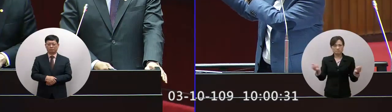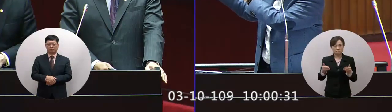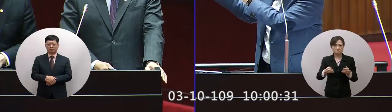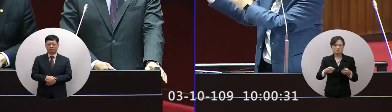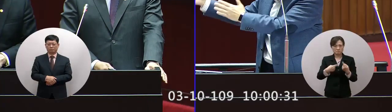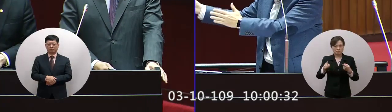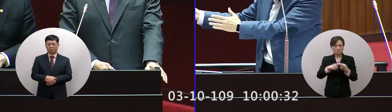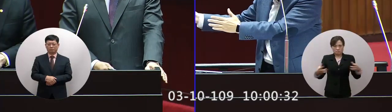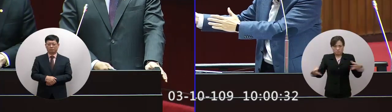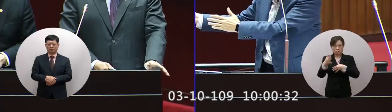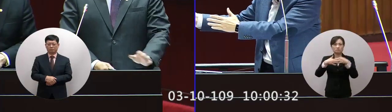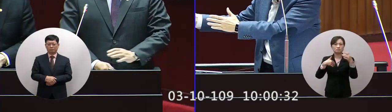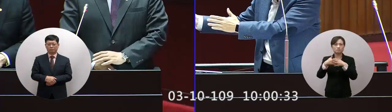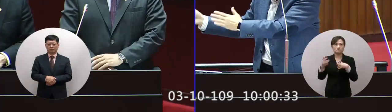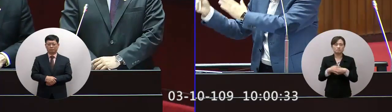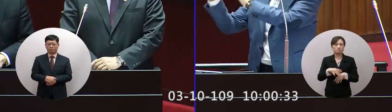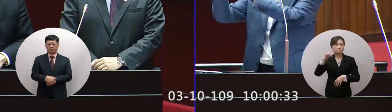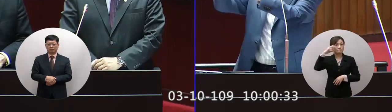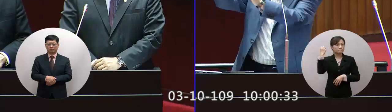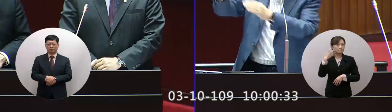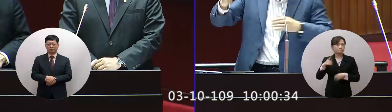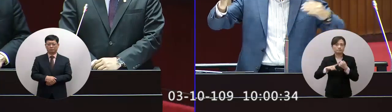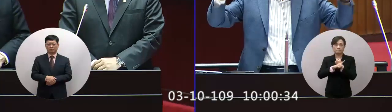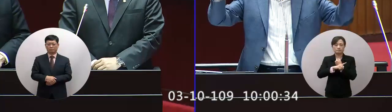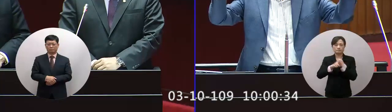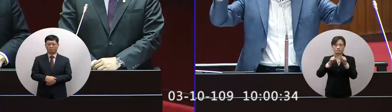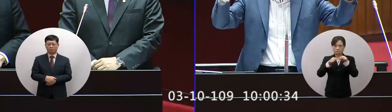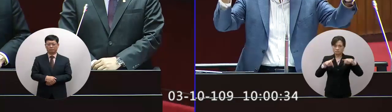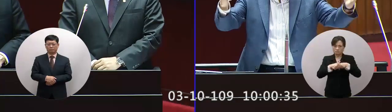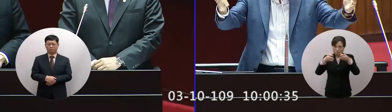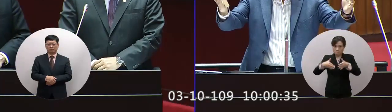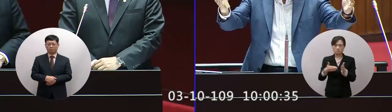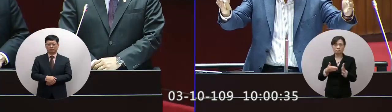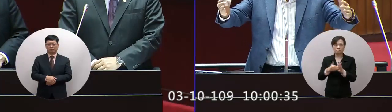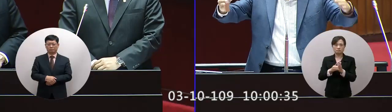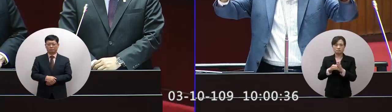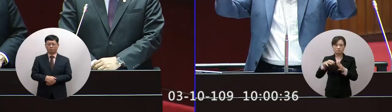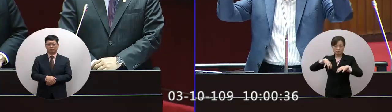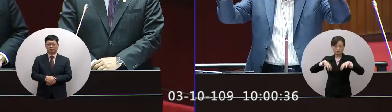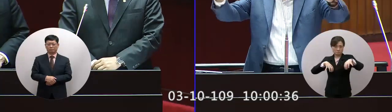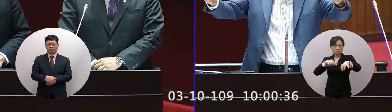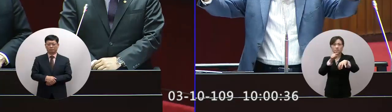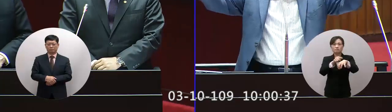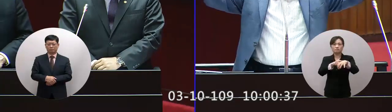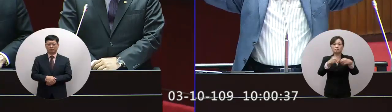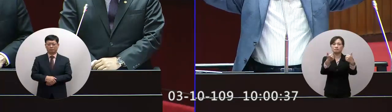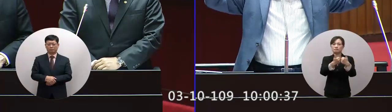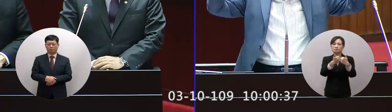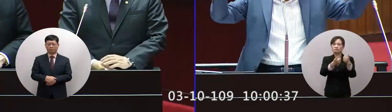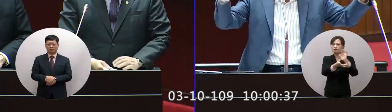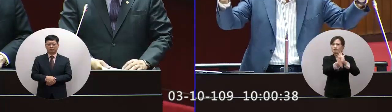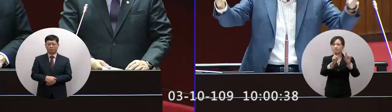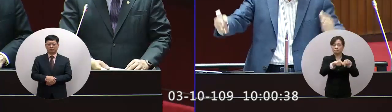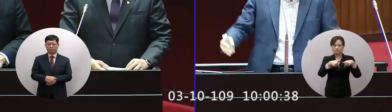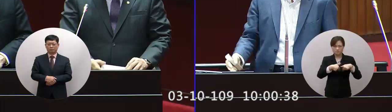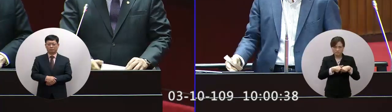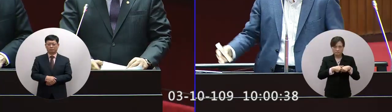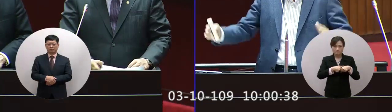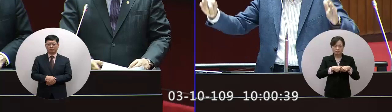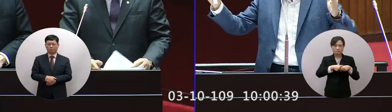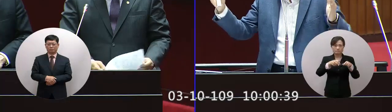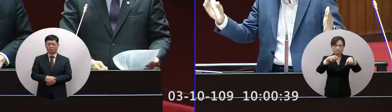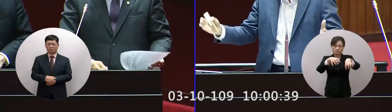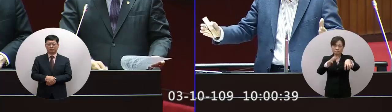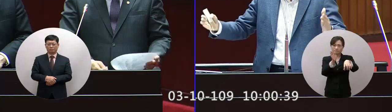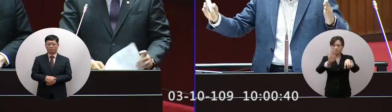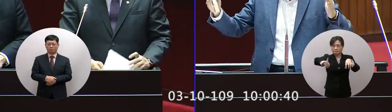我们创新研发中心盖好，它对面就是那个大的会展中心，会展中心旁边又是吸引人潮的棒球